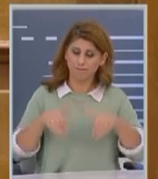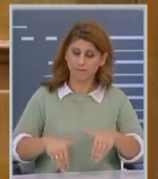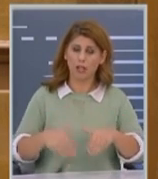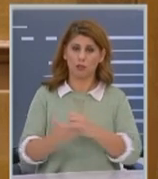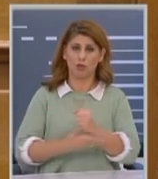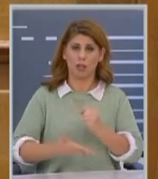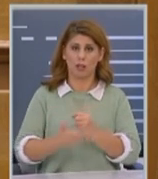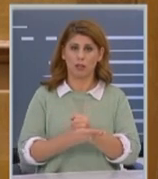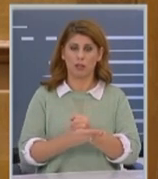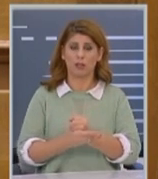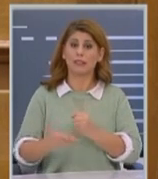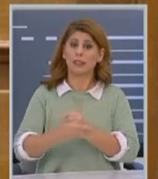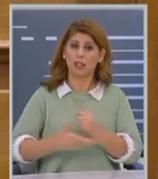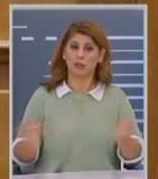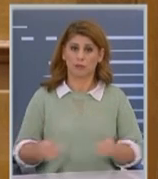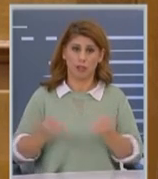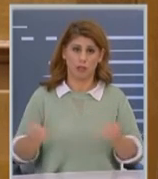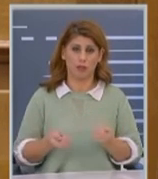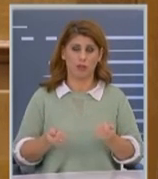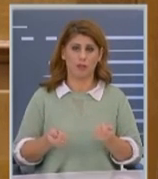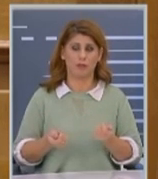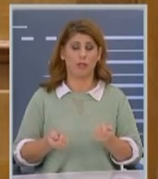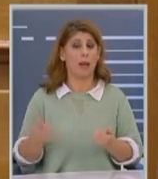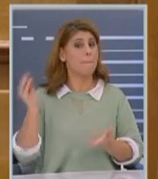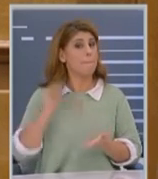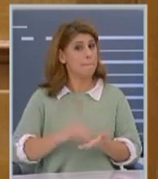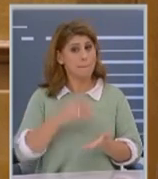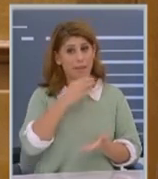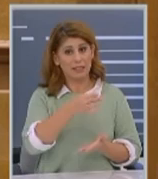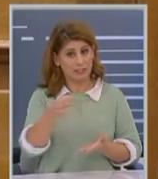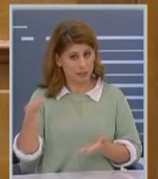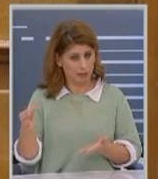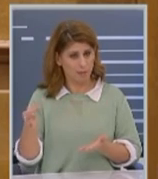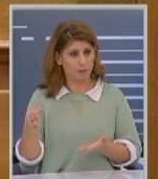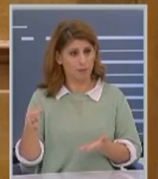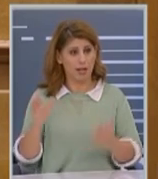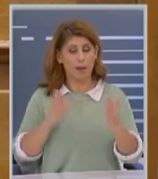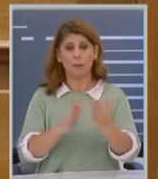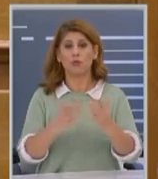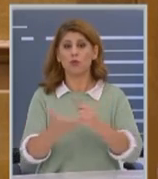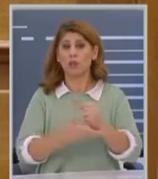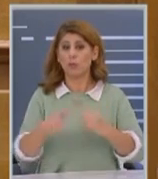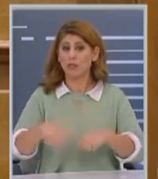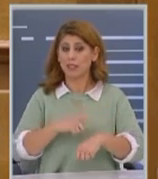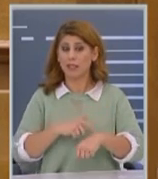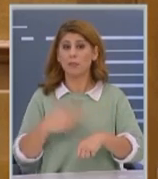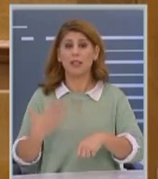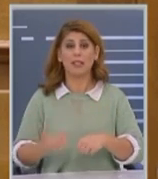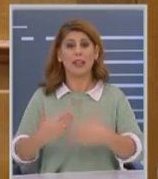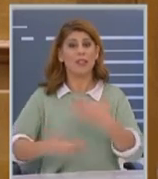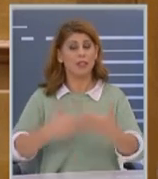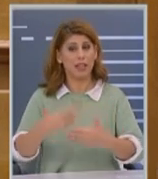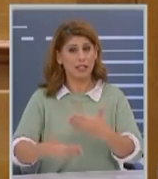αγρότες, την αγροτική παραγωγή και την Ήπεθρο. Επαναλαμβάνουμε και πάλι προς τους αγρότες που αυτή την ώρα βρίσκονται στη